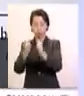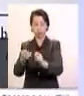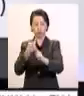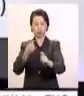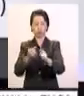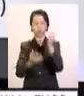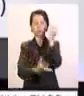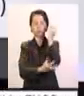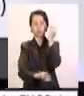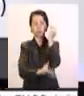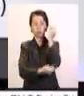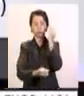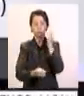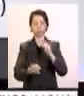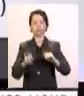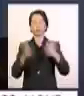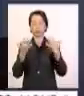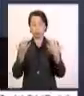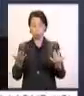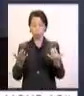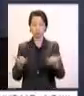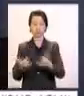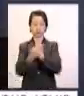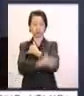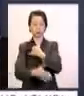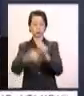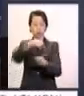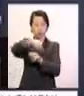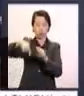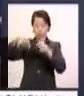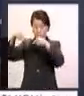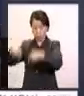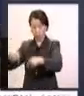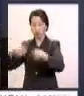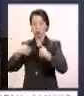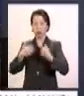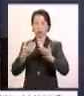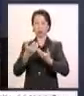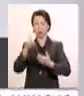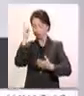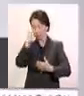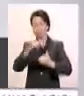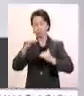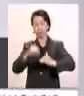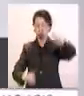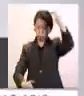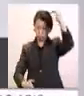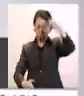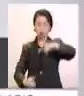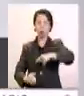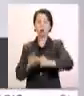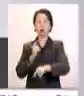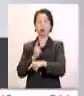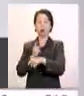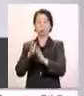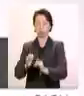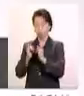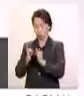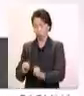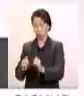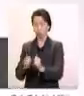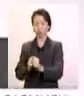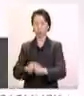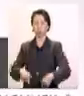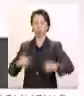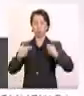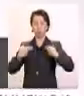jurang kemiskinan. Meskipun begitu, negara-negara di rantau ini masih mempunyai jurang yang ketara dalam produktiviti buruh, modal insan dan taraf